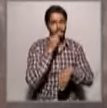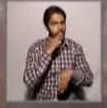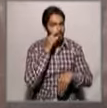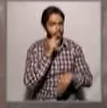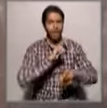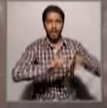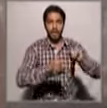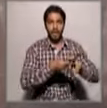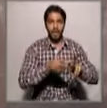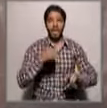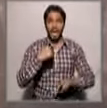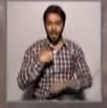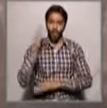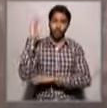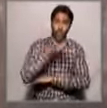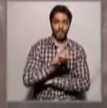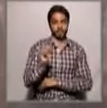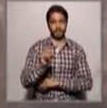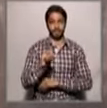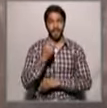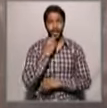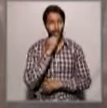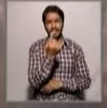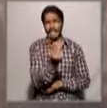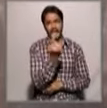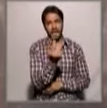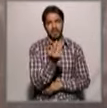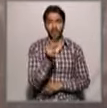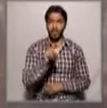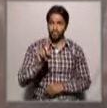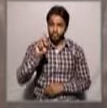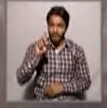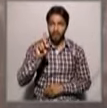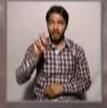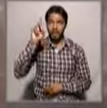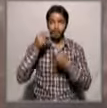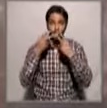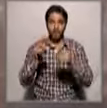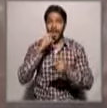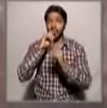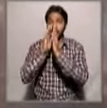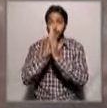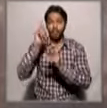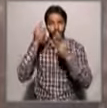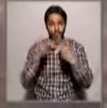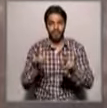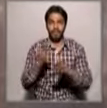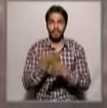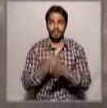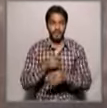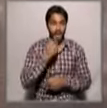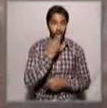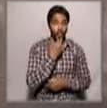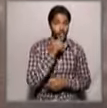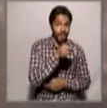تستسلم للتيار، وهذا الذي أنت فيه وضع طبيعي جدا، والله سبحانه وتعالى يقبل توبة العبد. لله أفرح بتوبة عبد